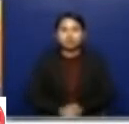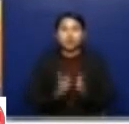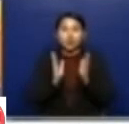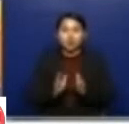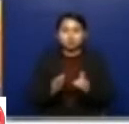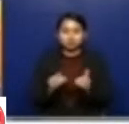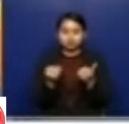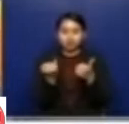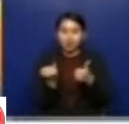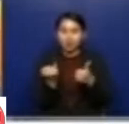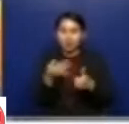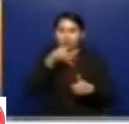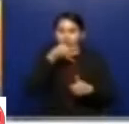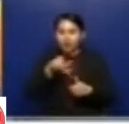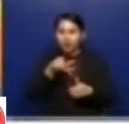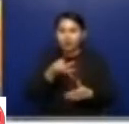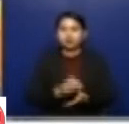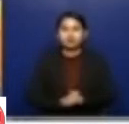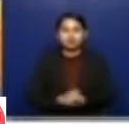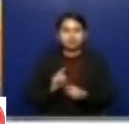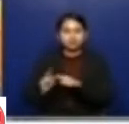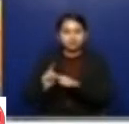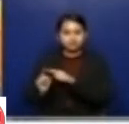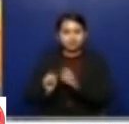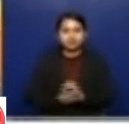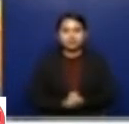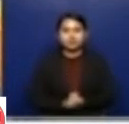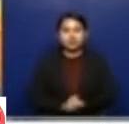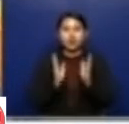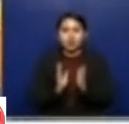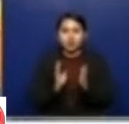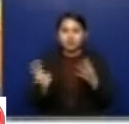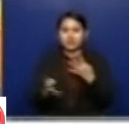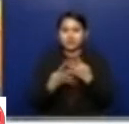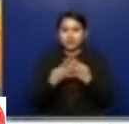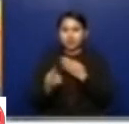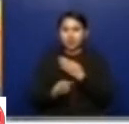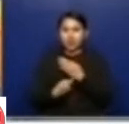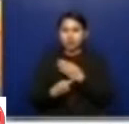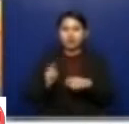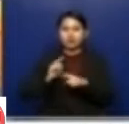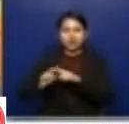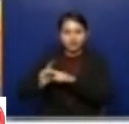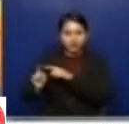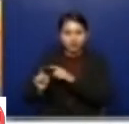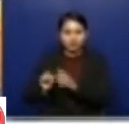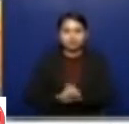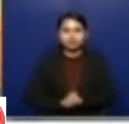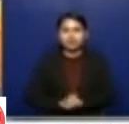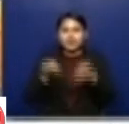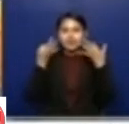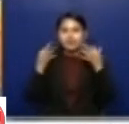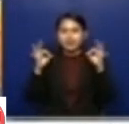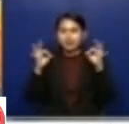ดำเนินคดีจากเมืองแร่คนที่ติดคุกถูกจองจำสูญเสียอิสรภา